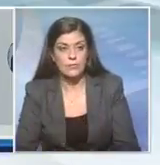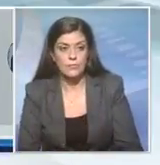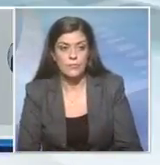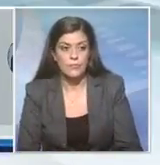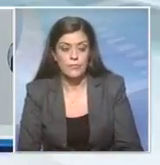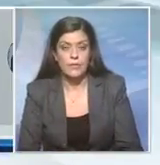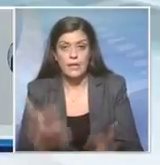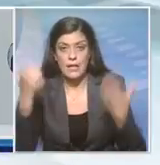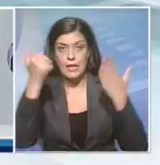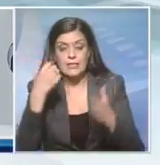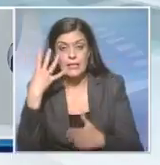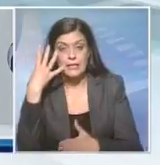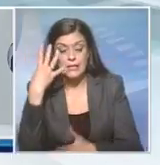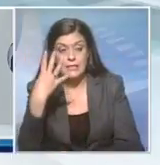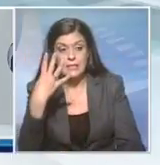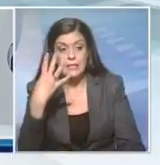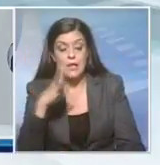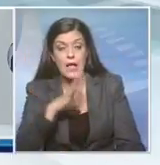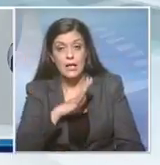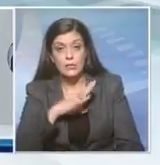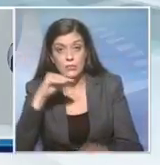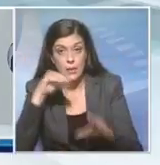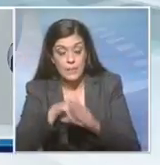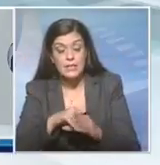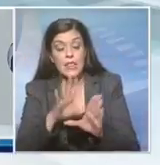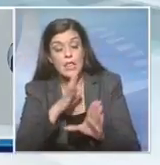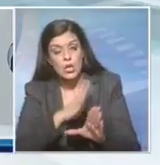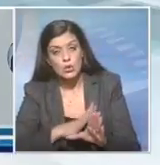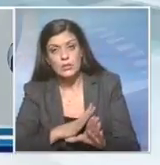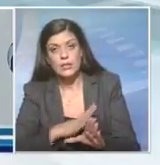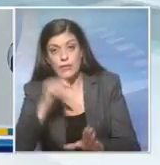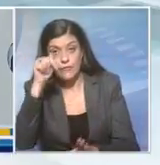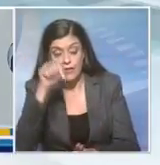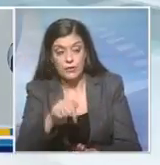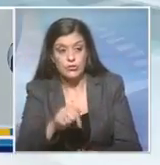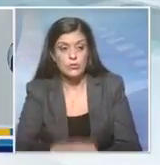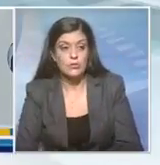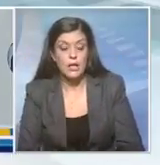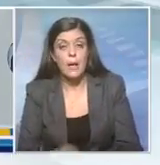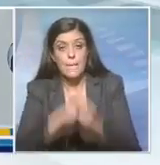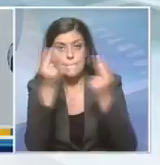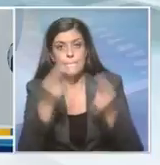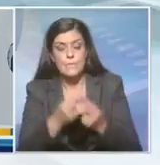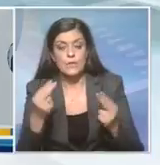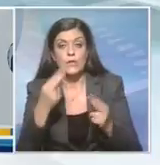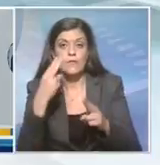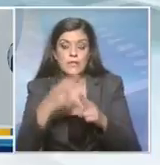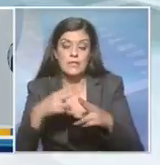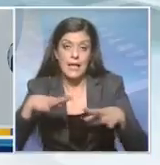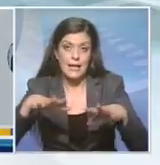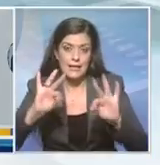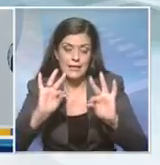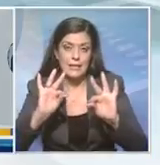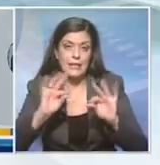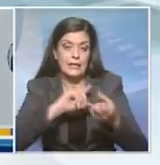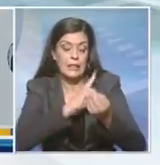Οι 64 φορείς που συμμετέχουν εθελοντικά φέτος στην εκστρατεία αποτελούν ένα βασικό άξονα και την